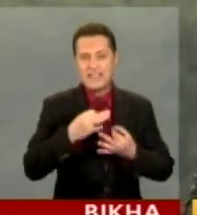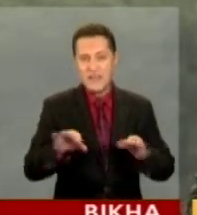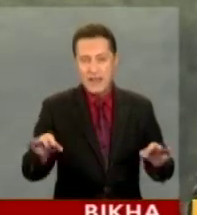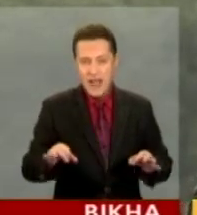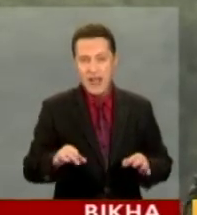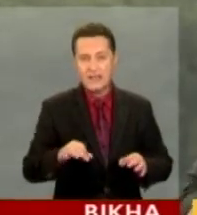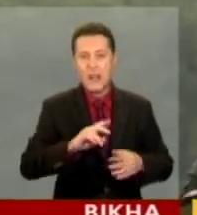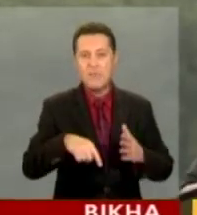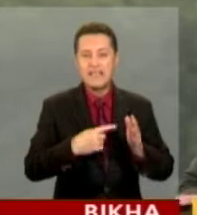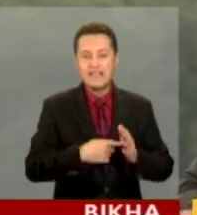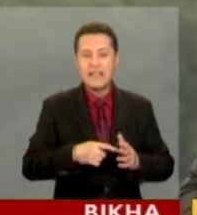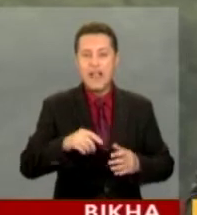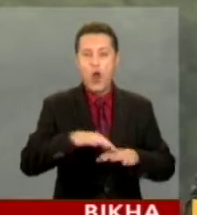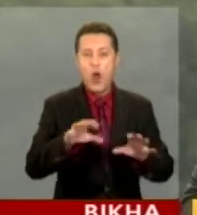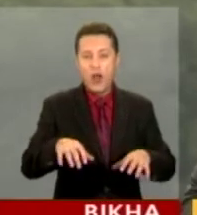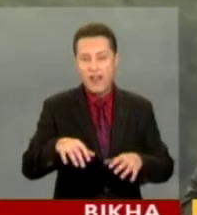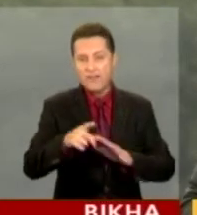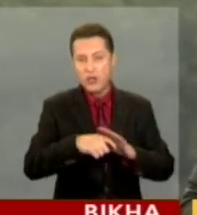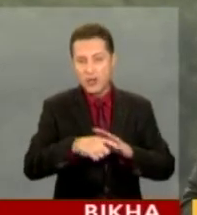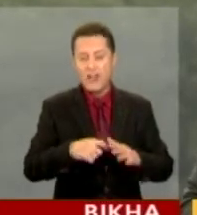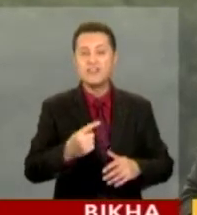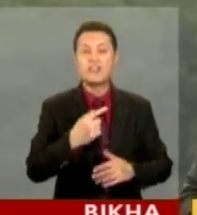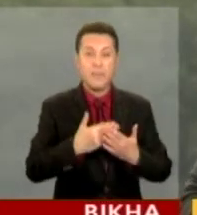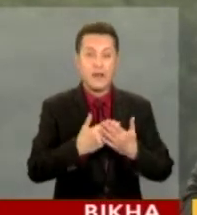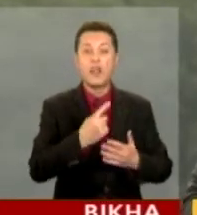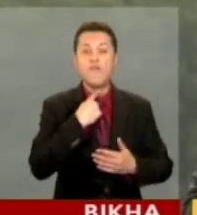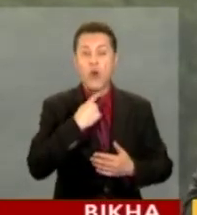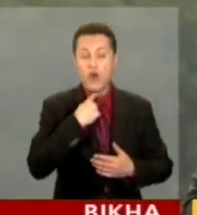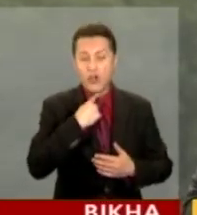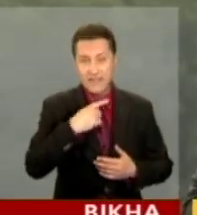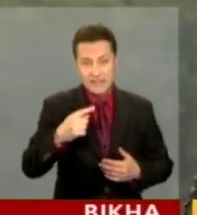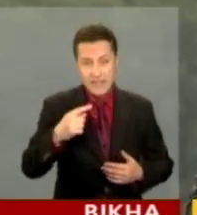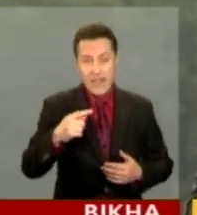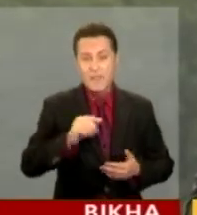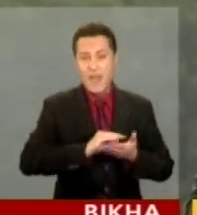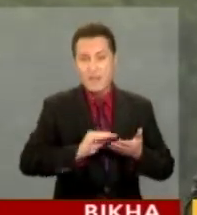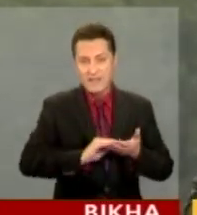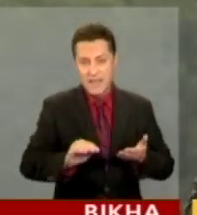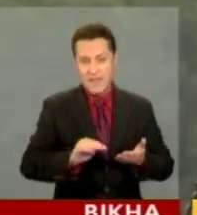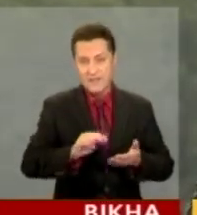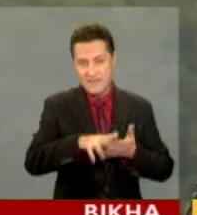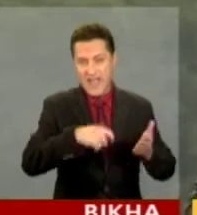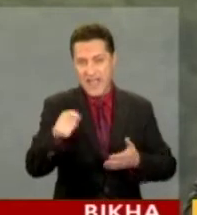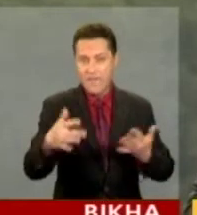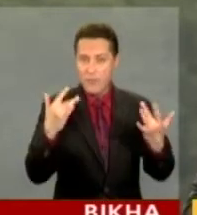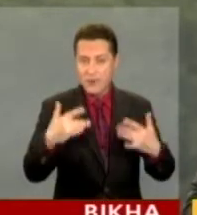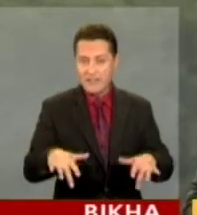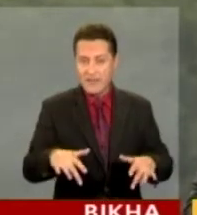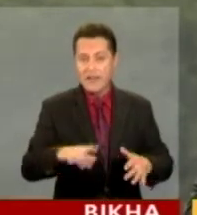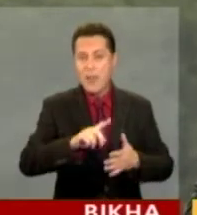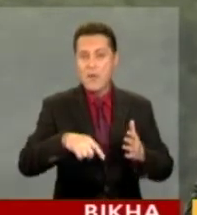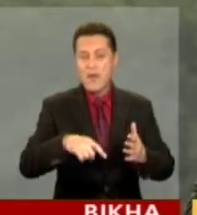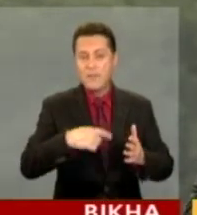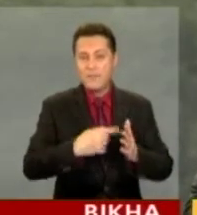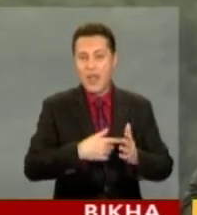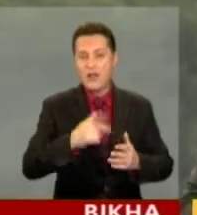на Донеччині. Такий прецедент сьогодні стався у Горлівці. Там під дулами автоматів написав заяву про звільнення міський голова